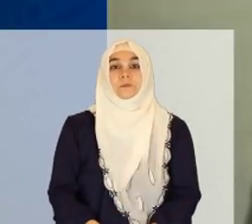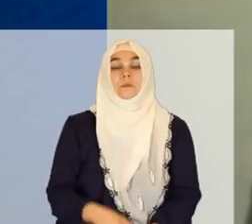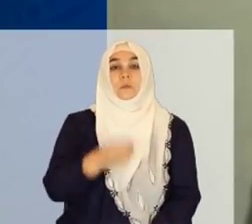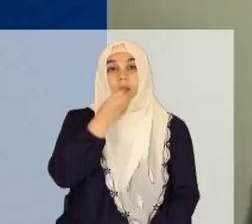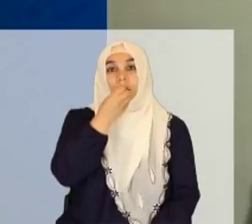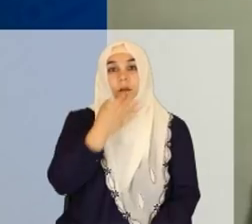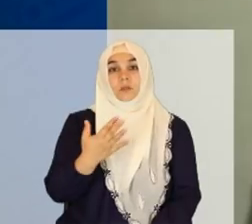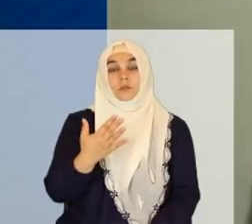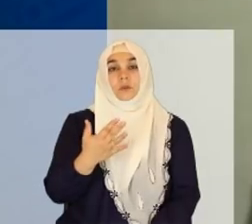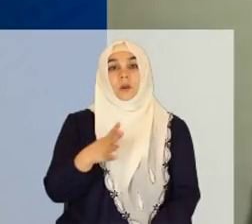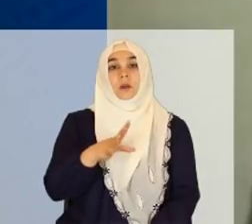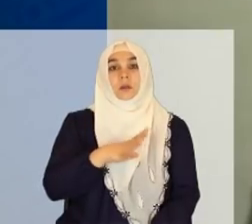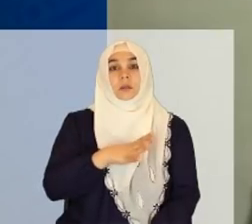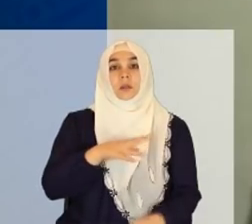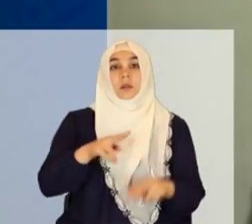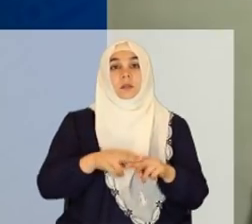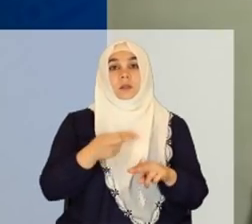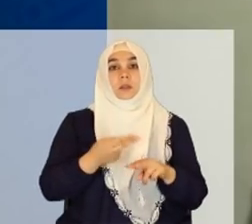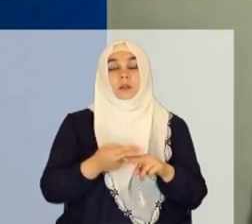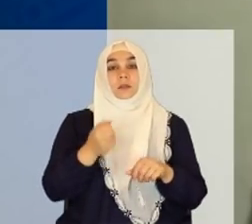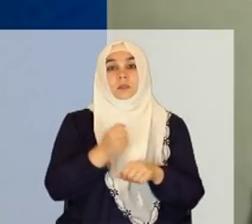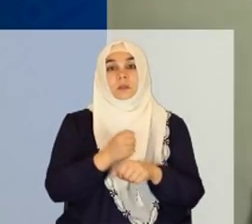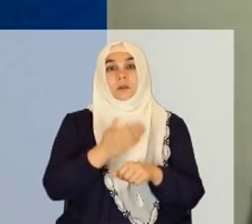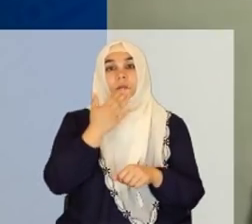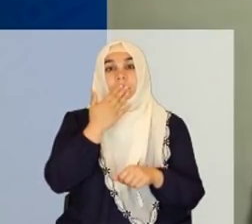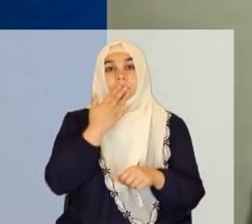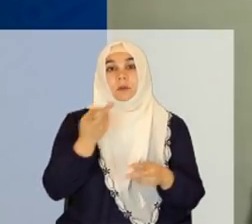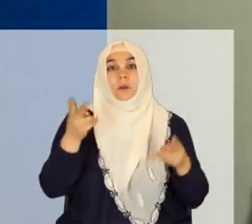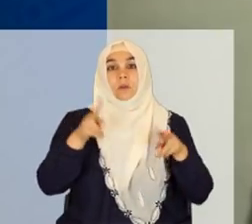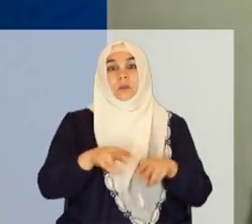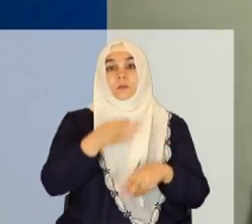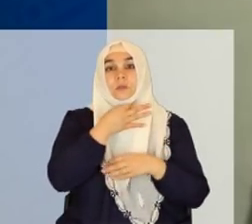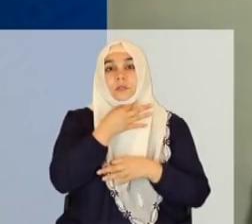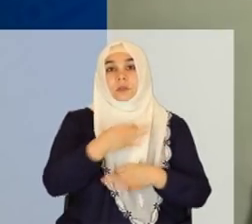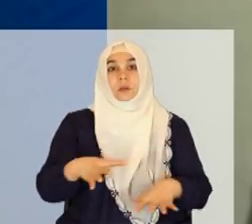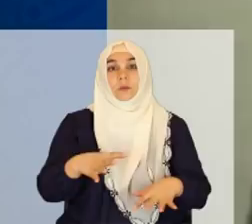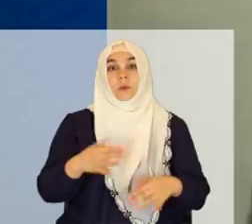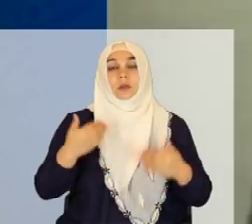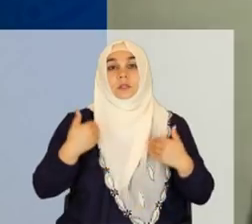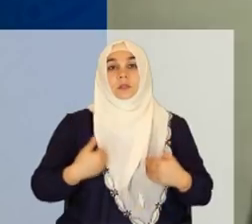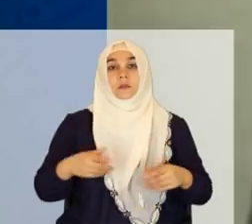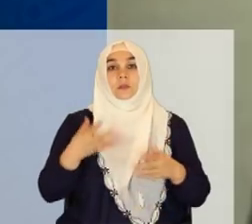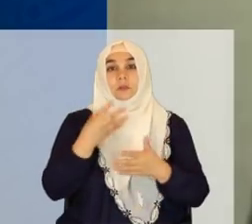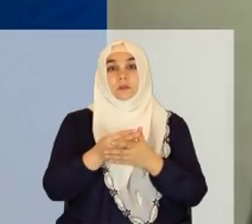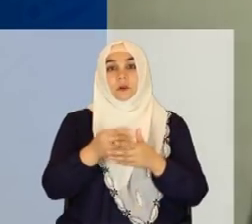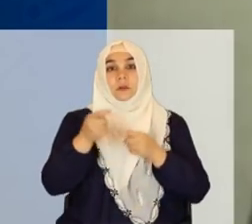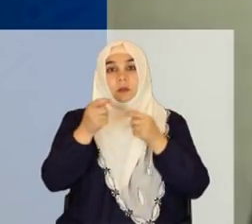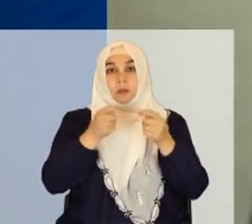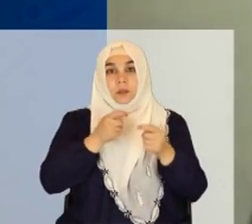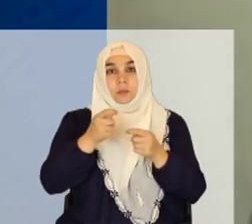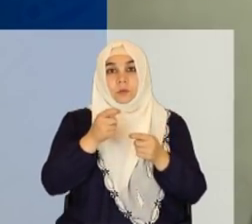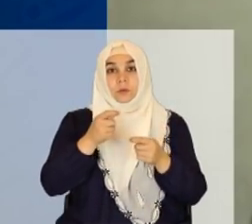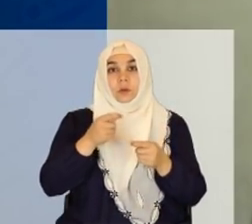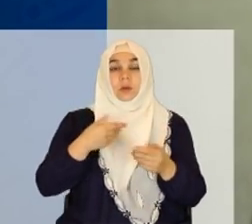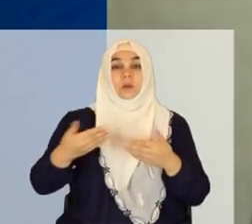Xo'sh, mana shu shaklda och qolib, chanqab, shahvatdan o'zini tiyib